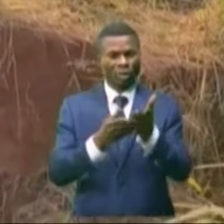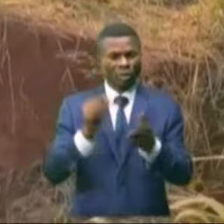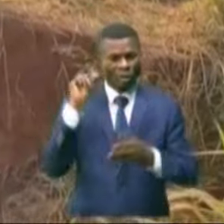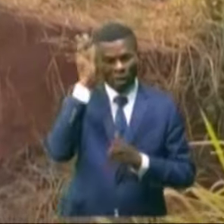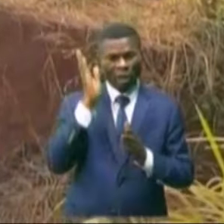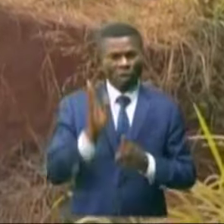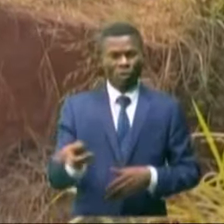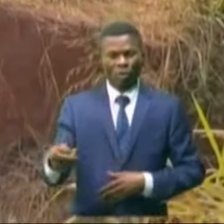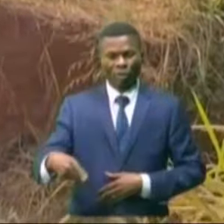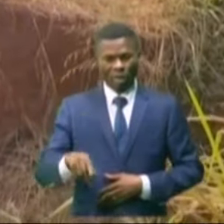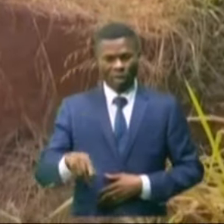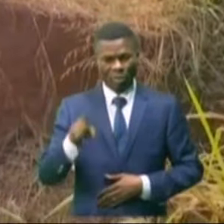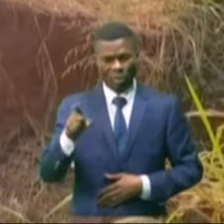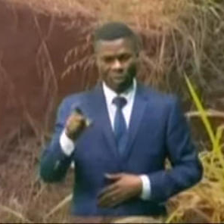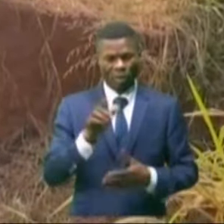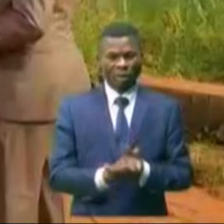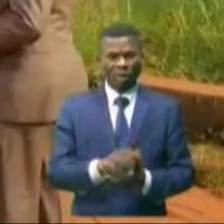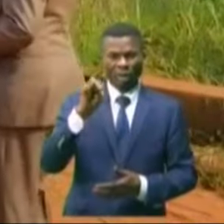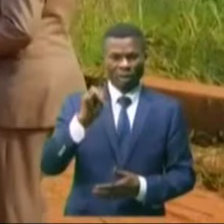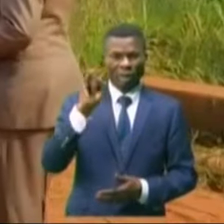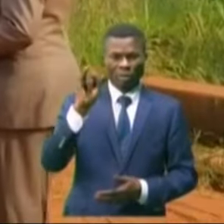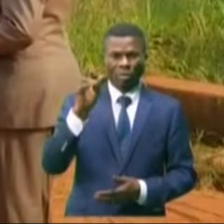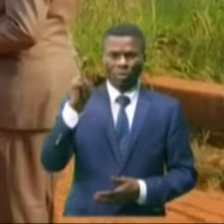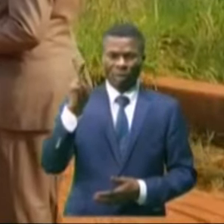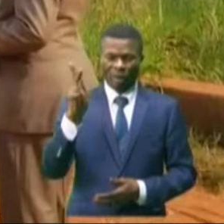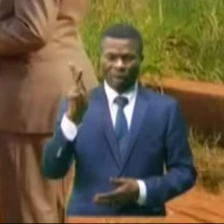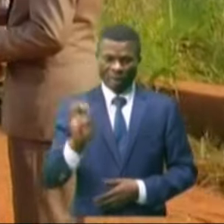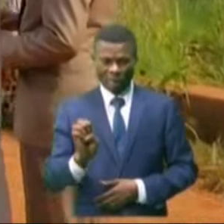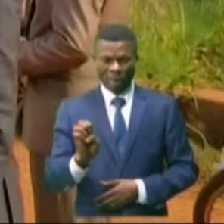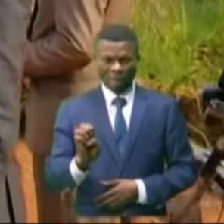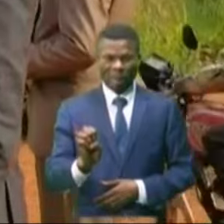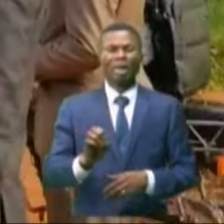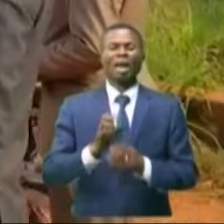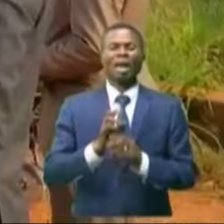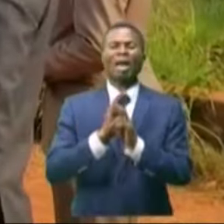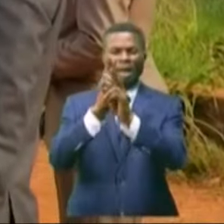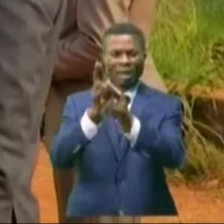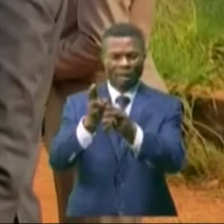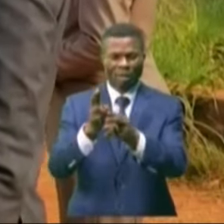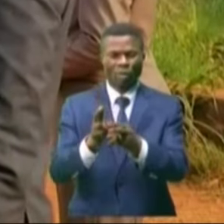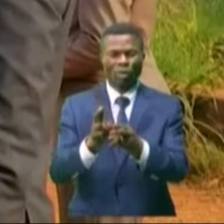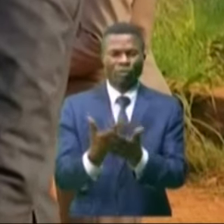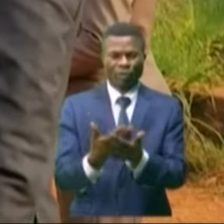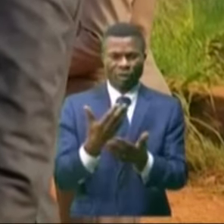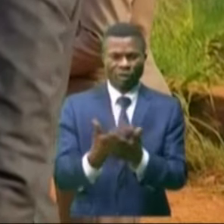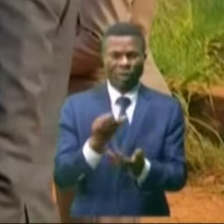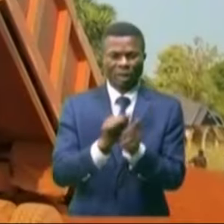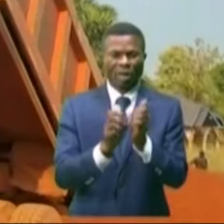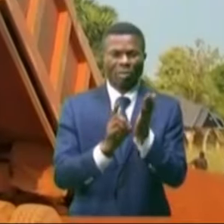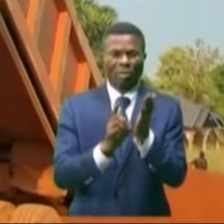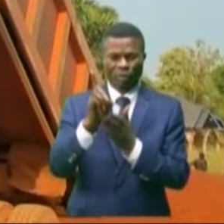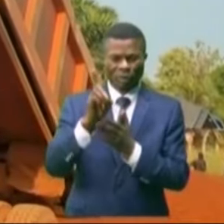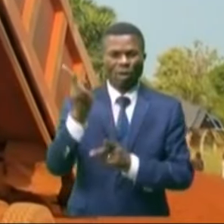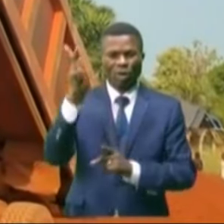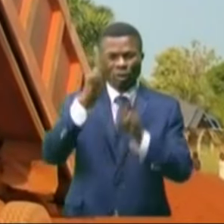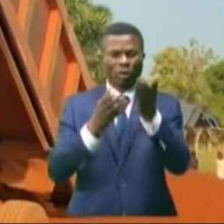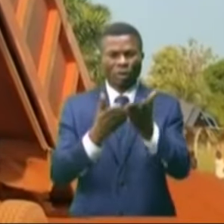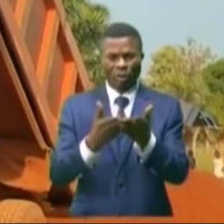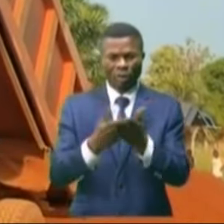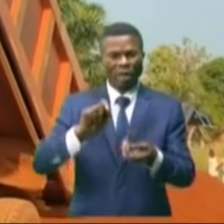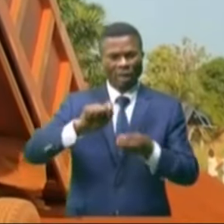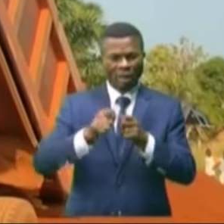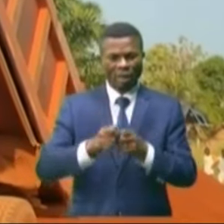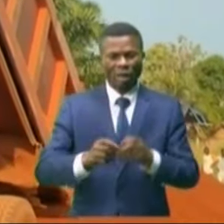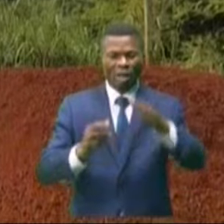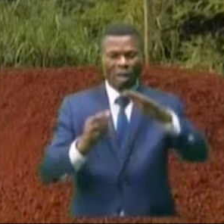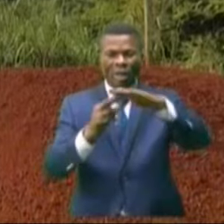province d'Ibazuélé, Mike David Mokene Amissi, a répondu aux besoins urgents en débloquant un budget nécessaire pour la réparation des ponts